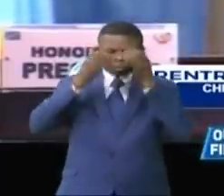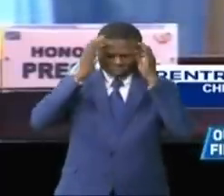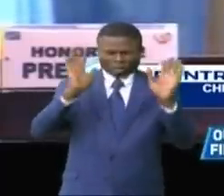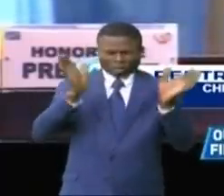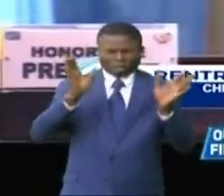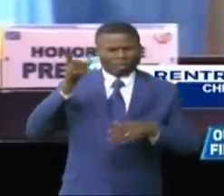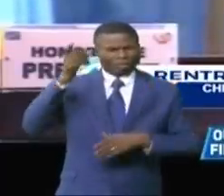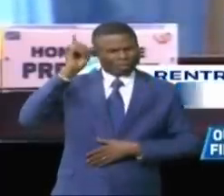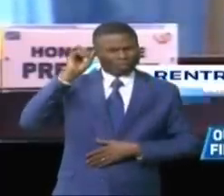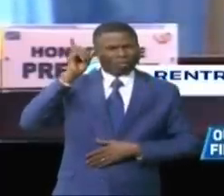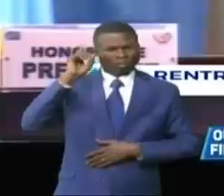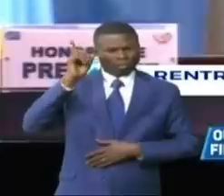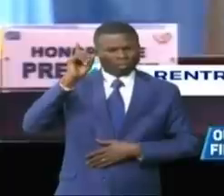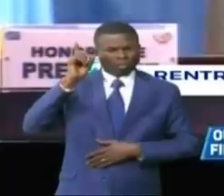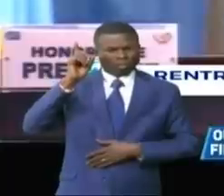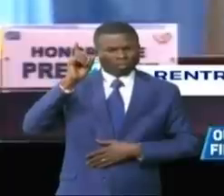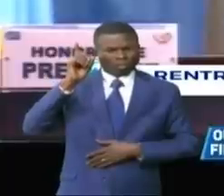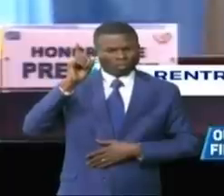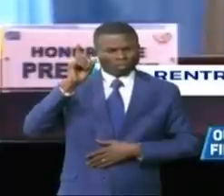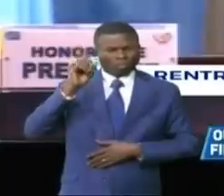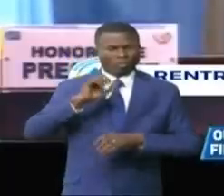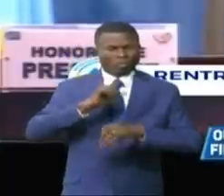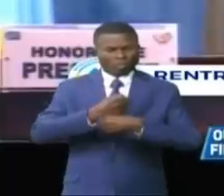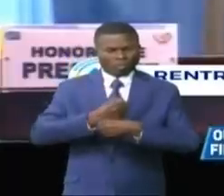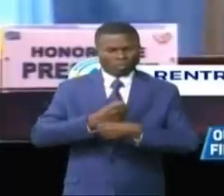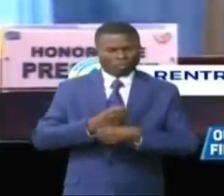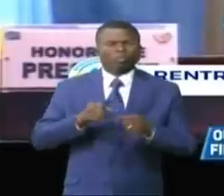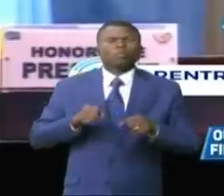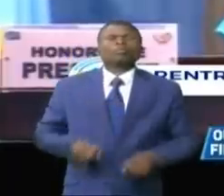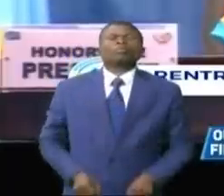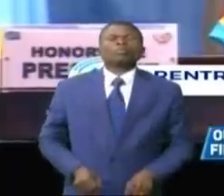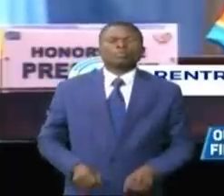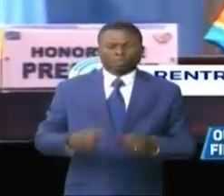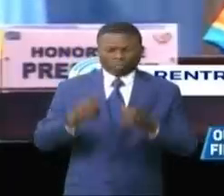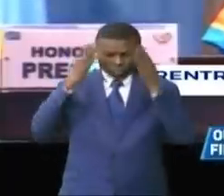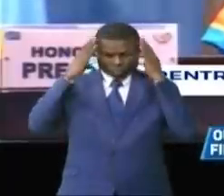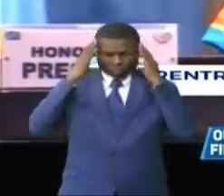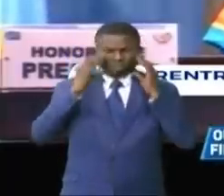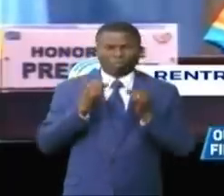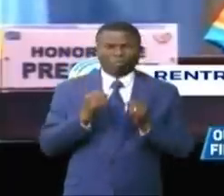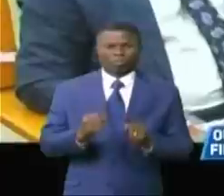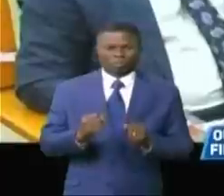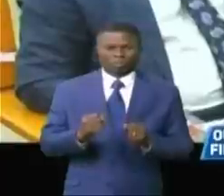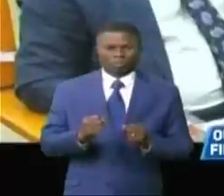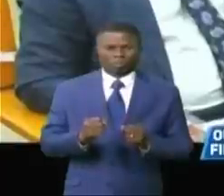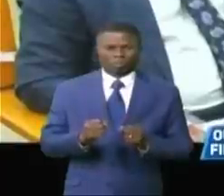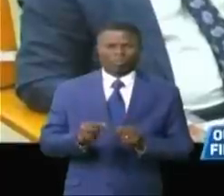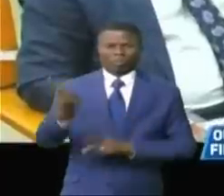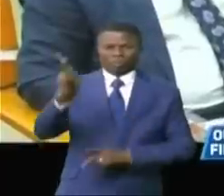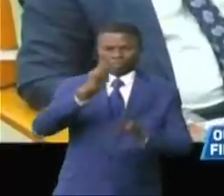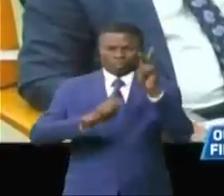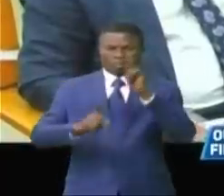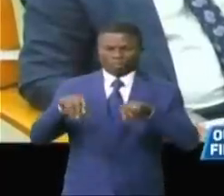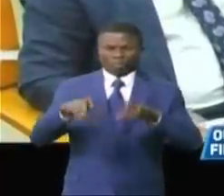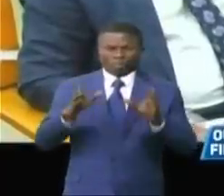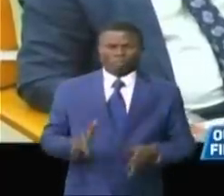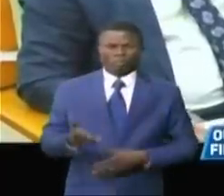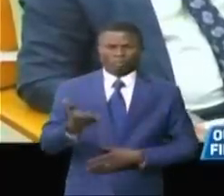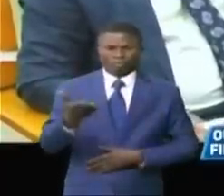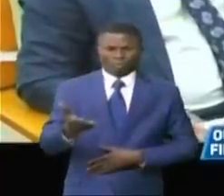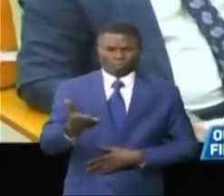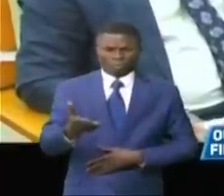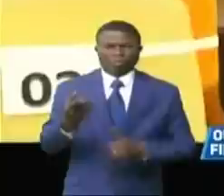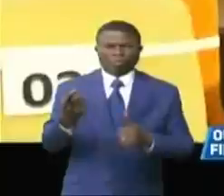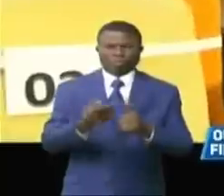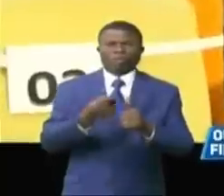malheureux ayant causé la mort et la désolation parmi nos compatriotes. Il